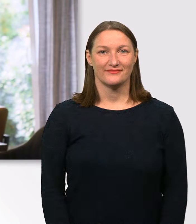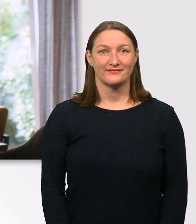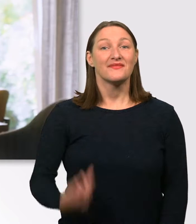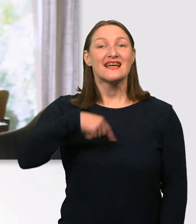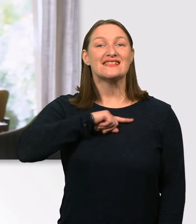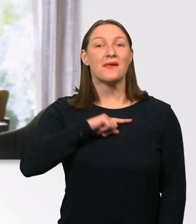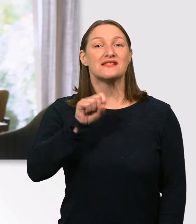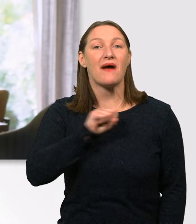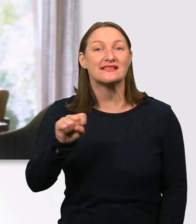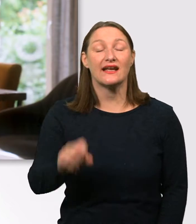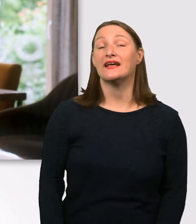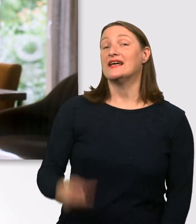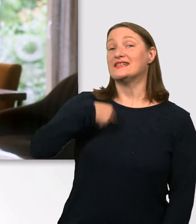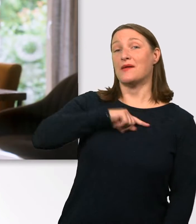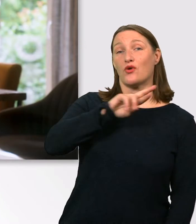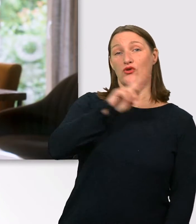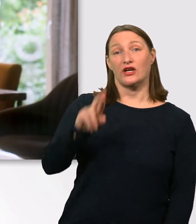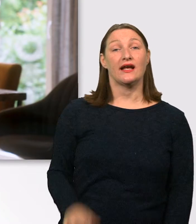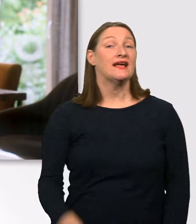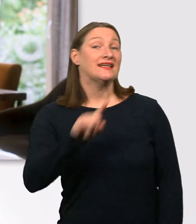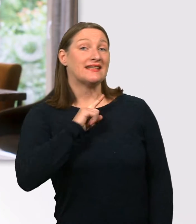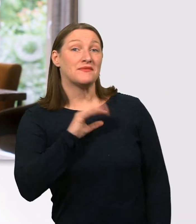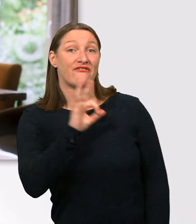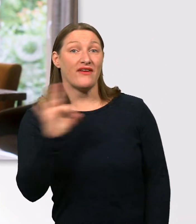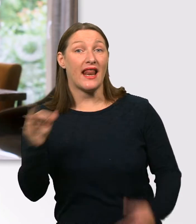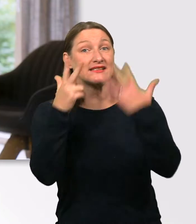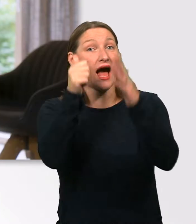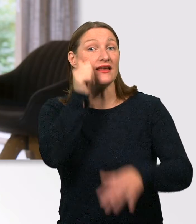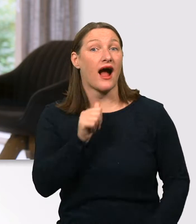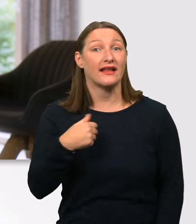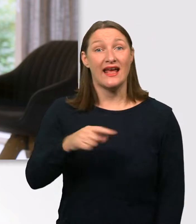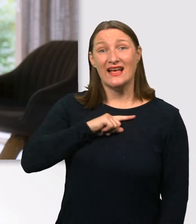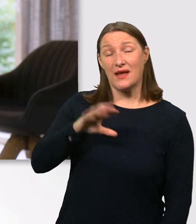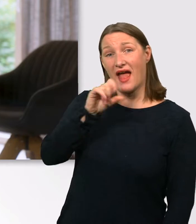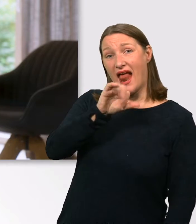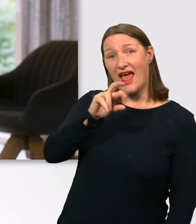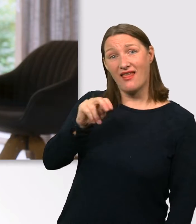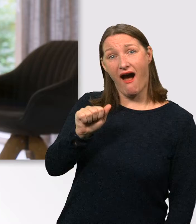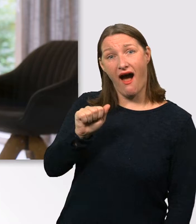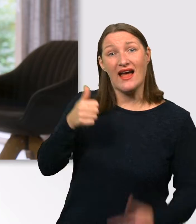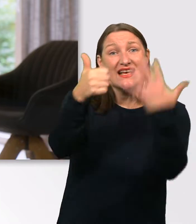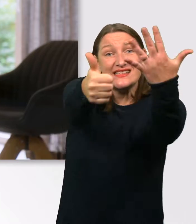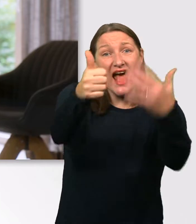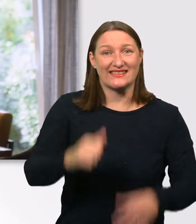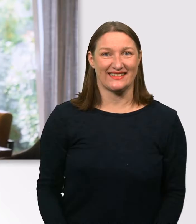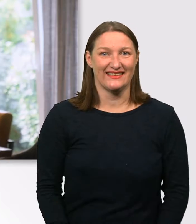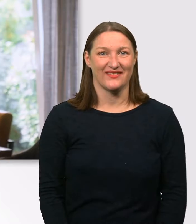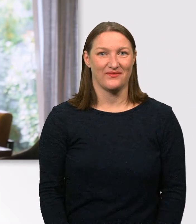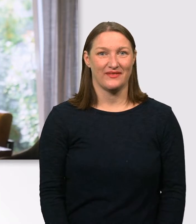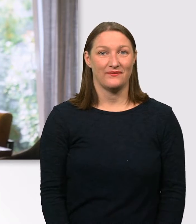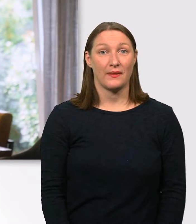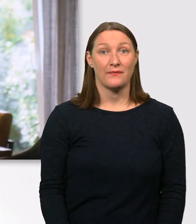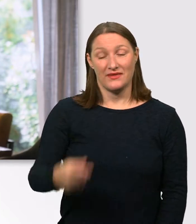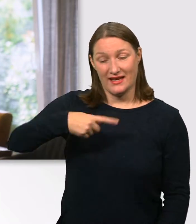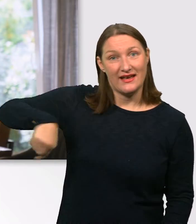Ich bin Sebastian. Ja, ich heiße Wujana. Ich bin der Felix und bin acht Jahre alt. Ich heiße Helena, bin sechs! Und